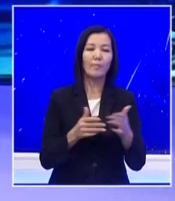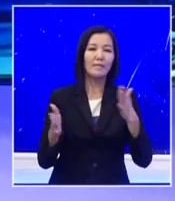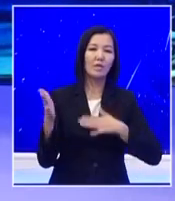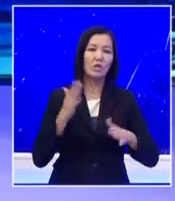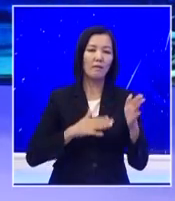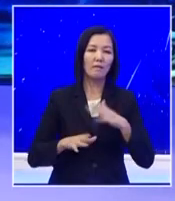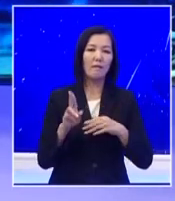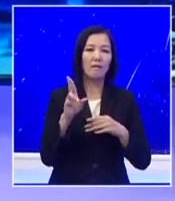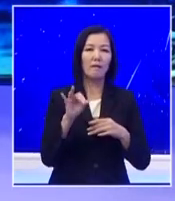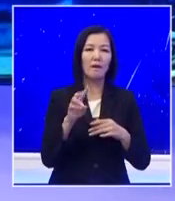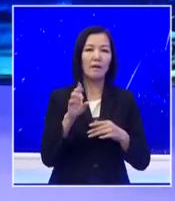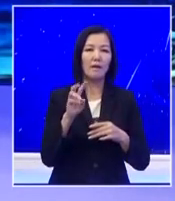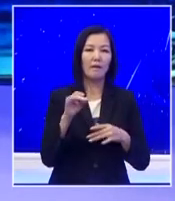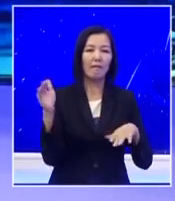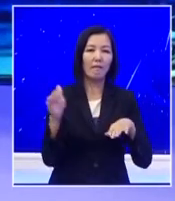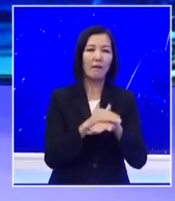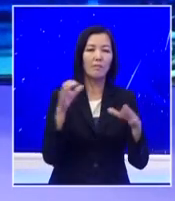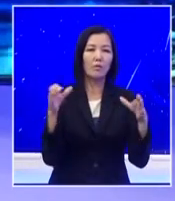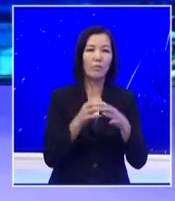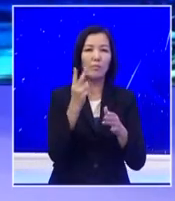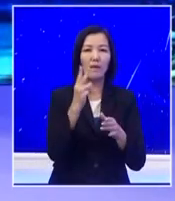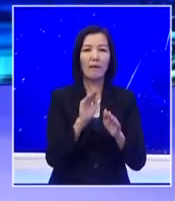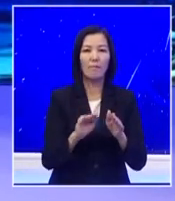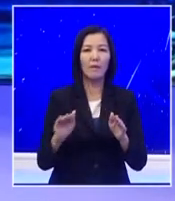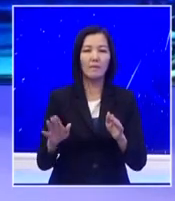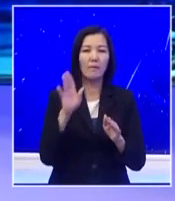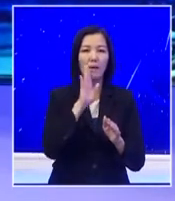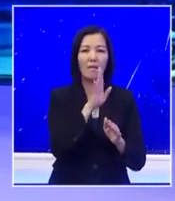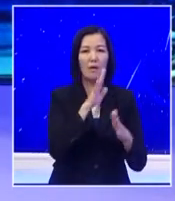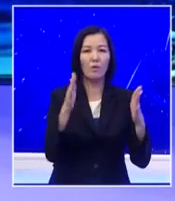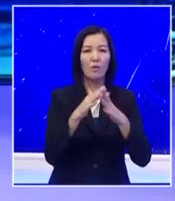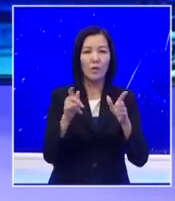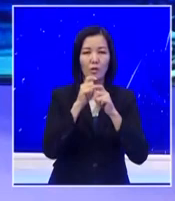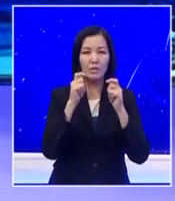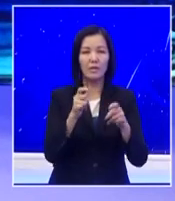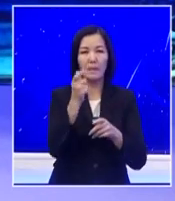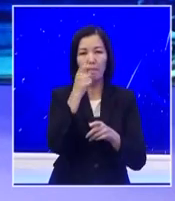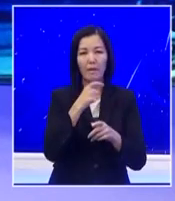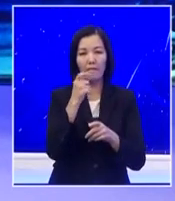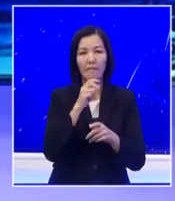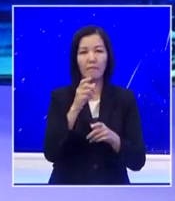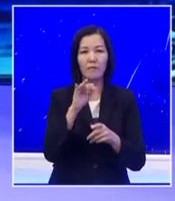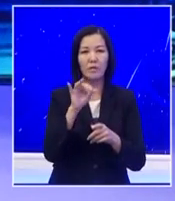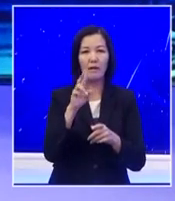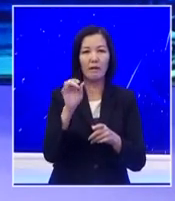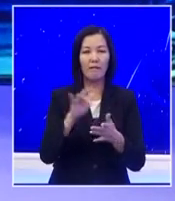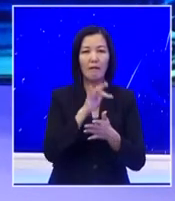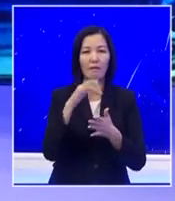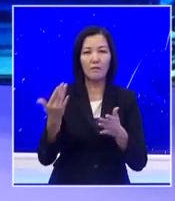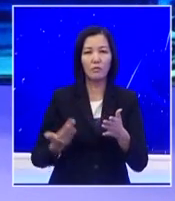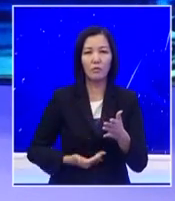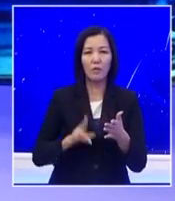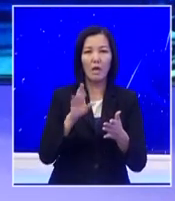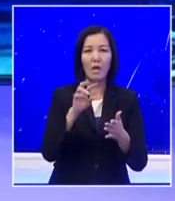Шаңырақ шаттығы қарекет қайырымдылық қоры екі баласы бар анаға баспана сыйлады. Панфилов ауданы Жаркент қаласының тұрғыны Ақмарал